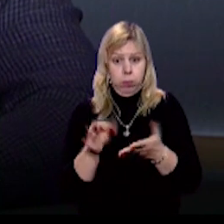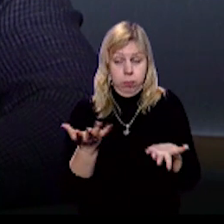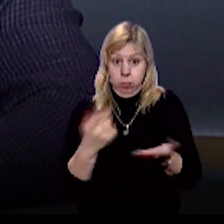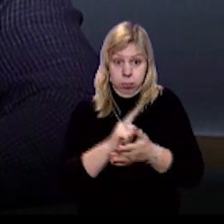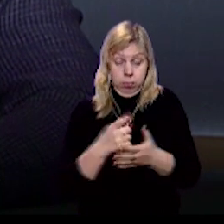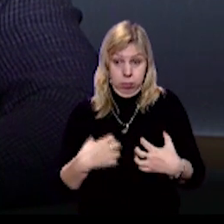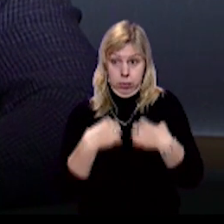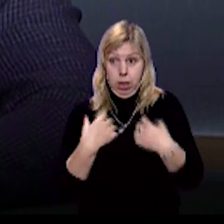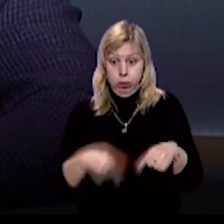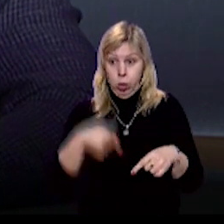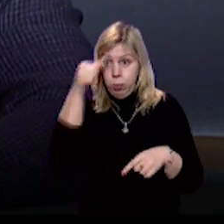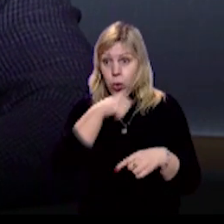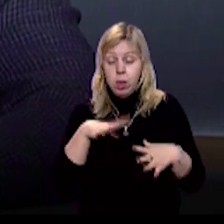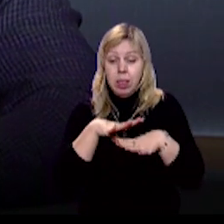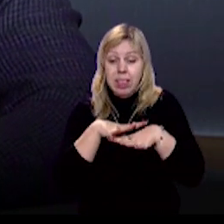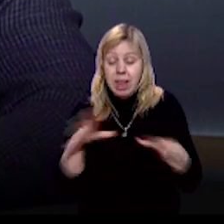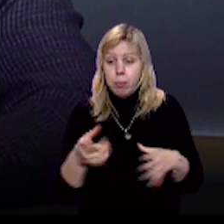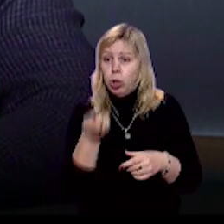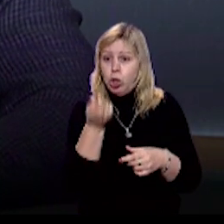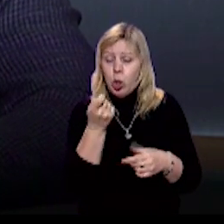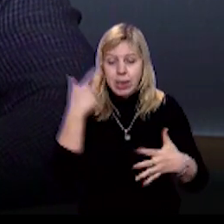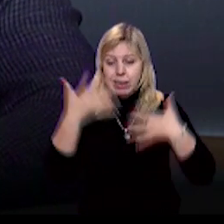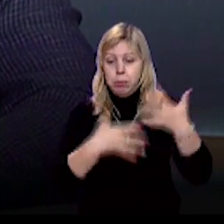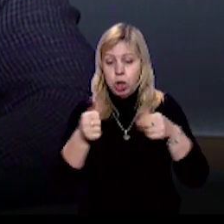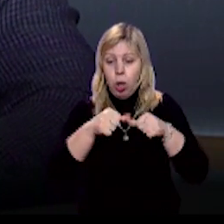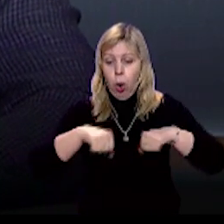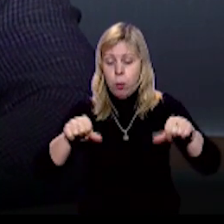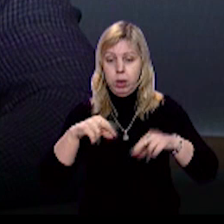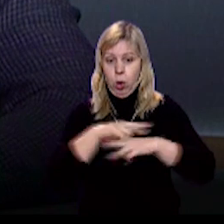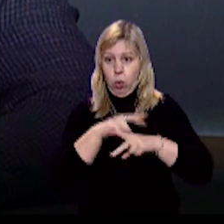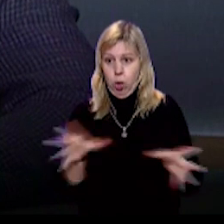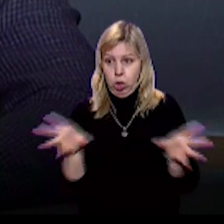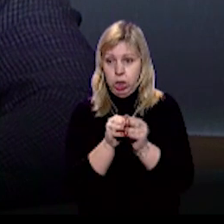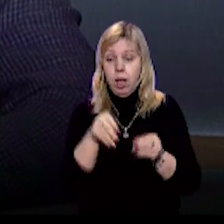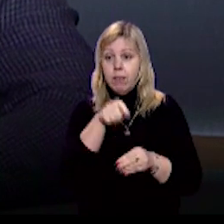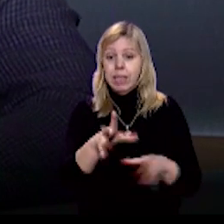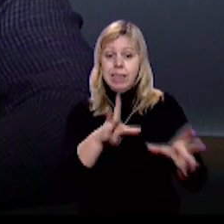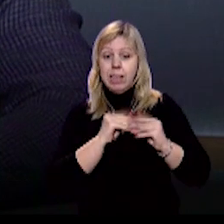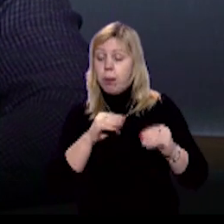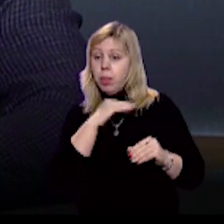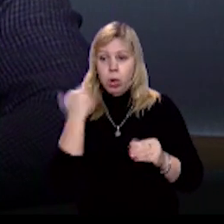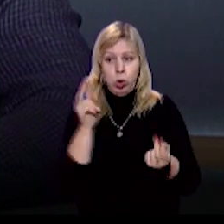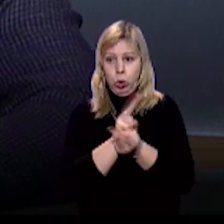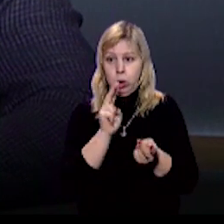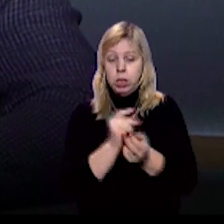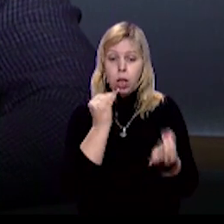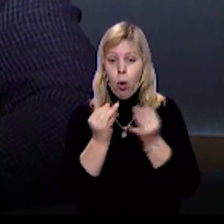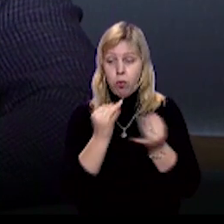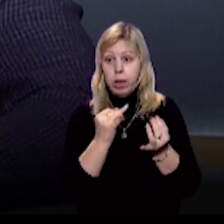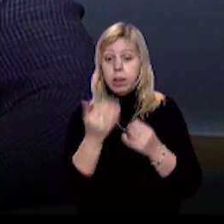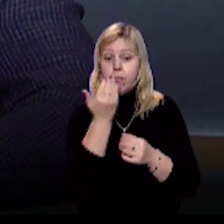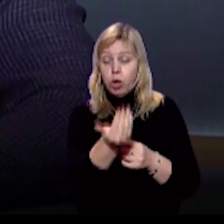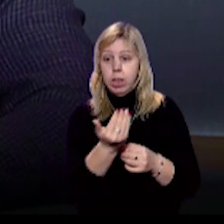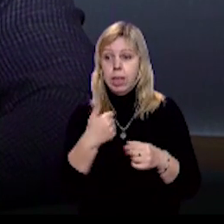в цьому році навіть не було жодної змішаної комісії з Угорщиною. Вони навіть з нами не хочуть зустрічатися і говорити. І